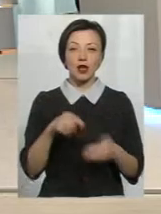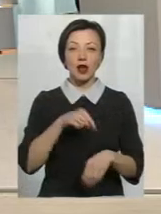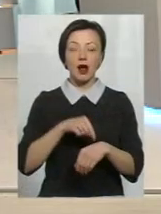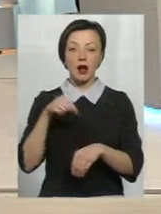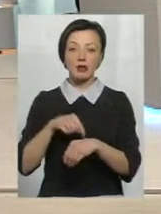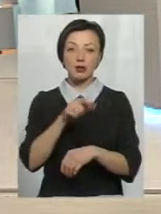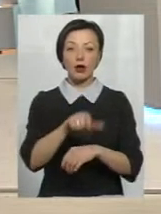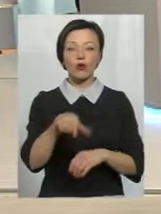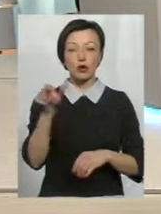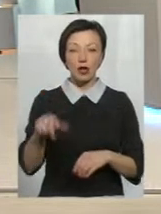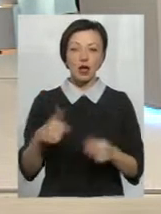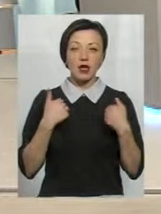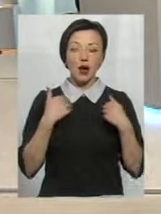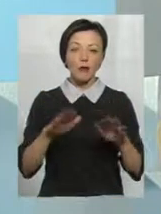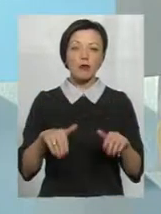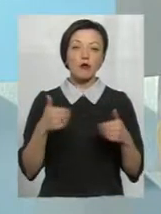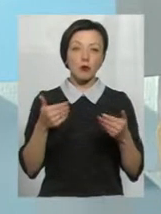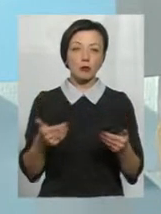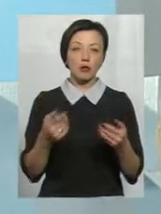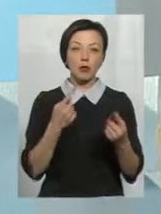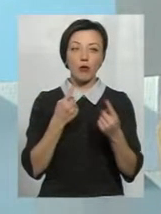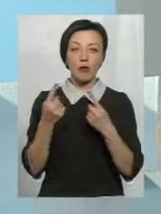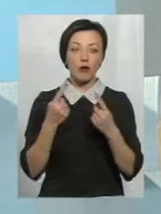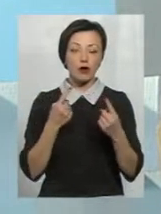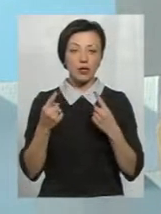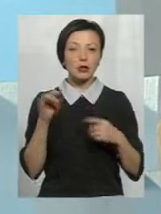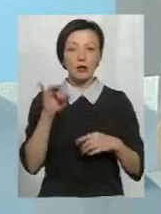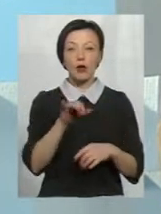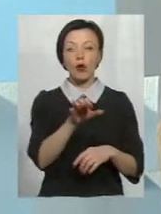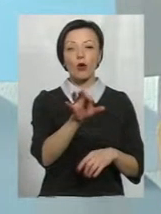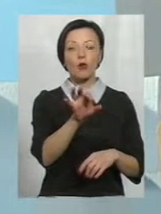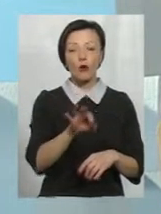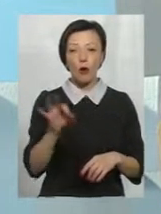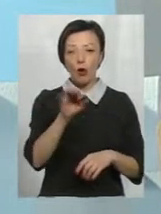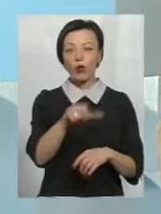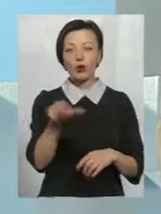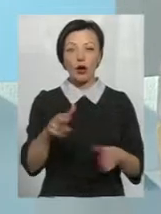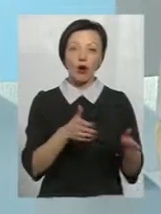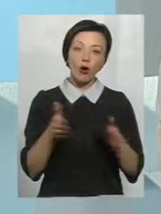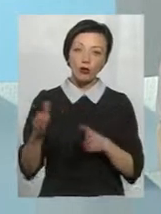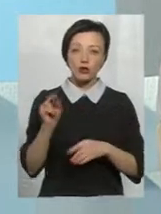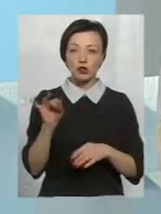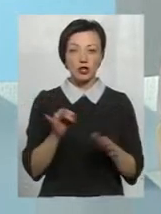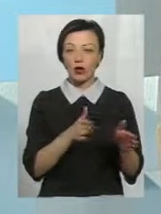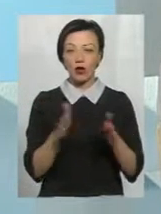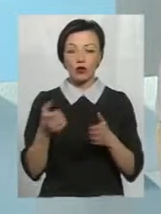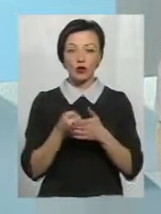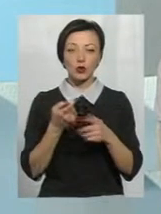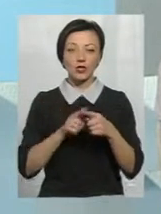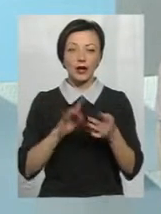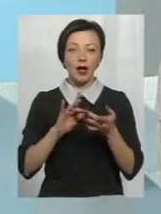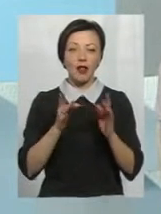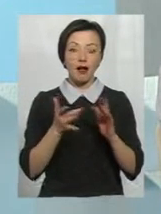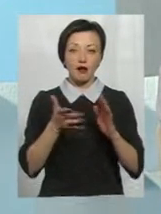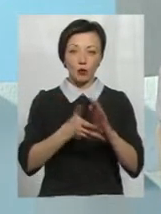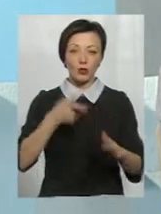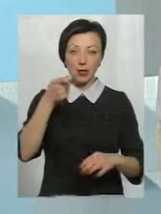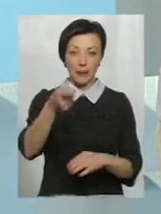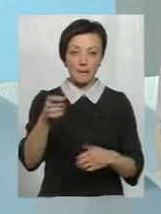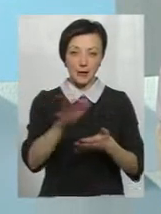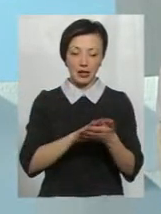і я пропоную теж поговорити і про людей, чи вони готові, чи вони не готові до цих петицій. Ось на